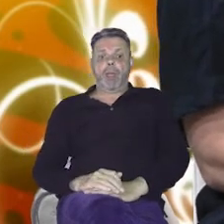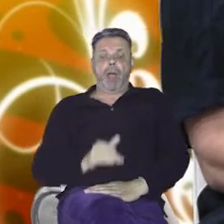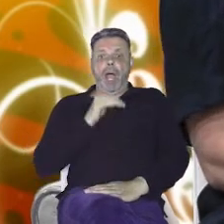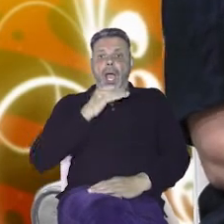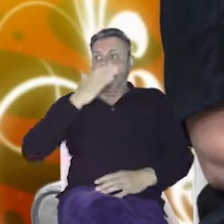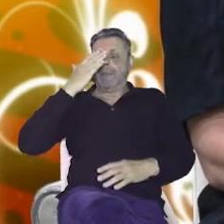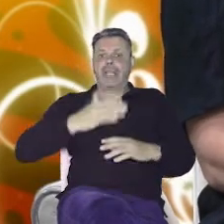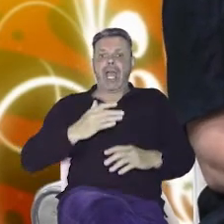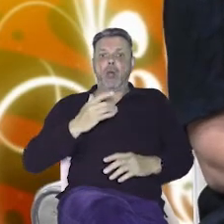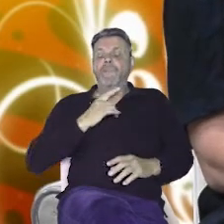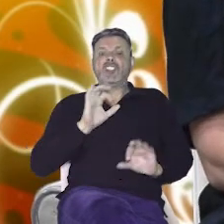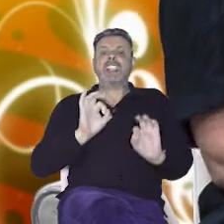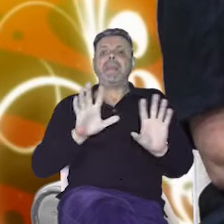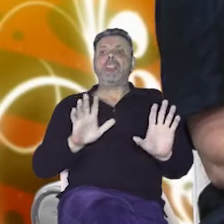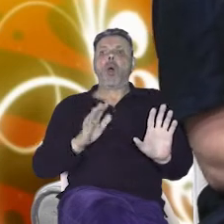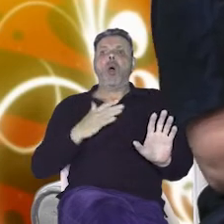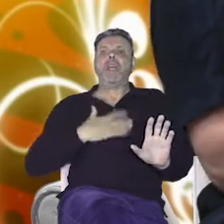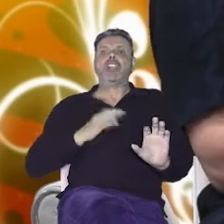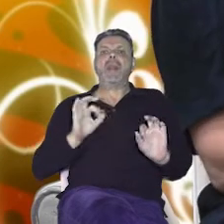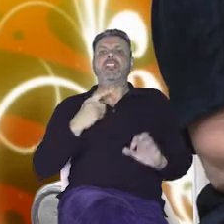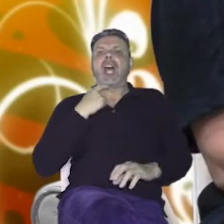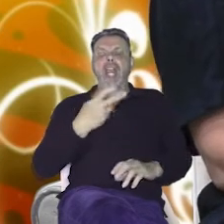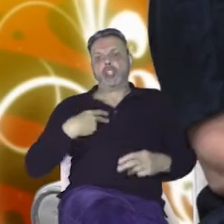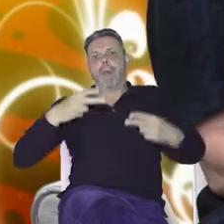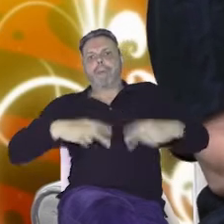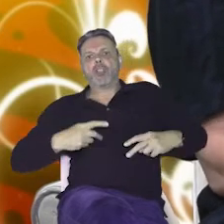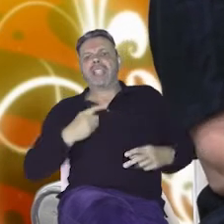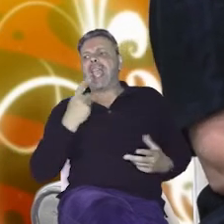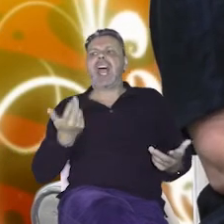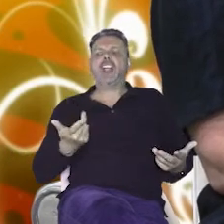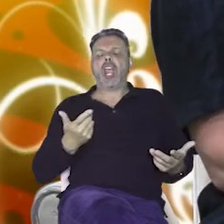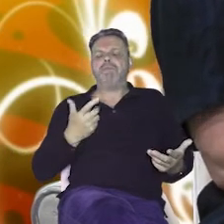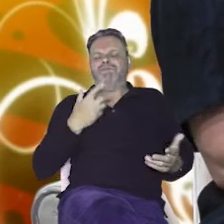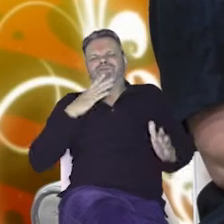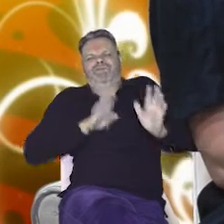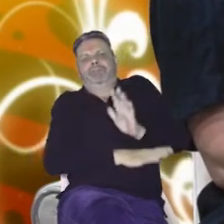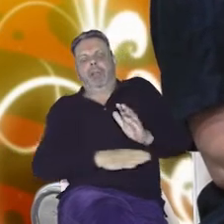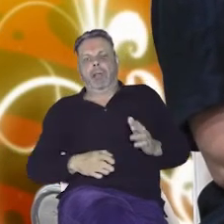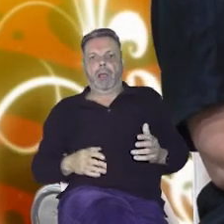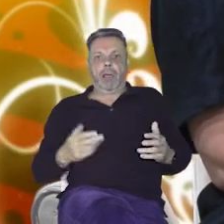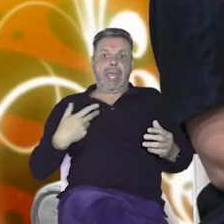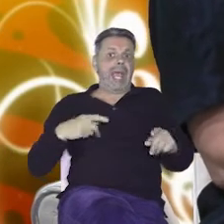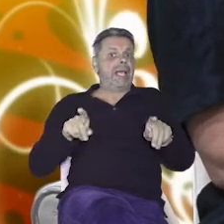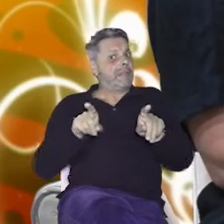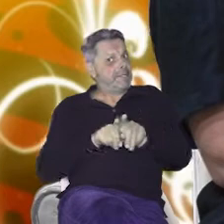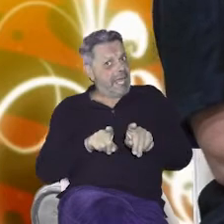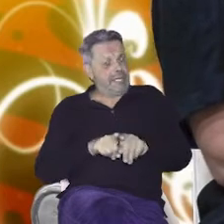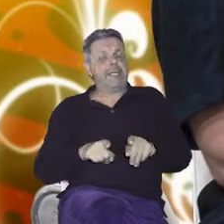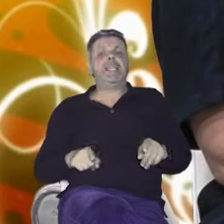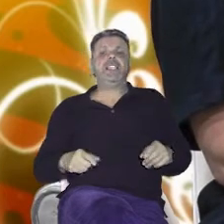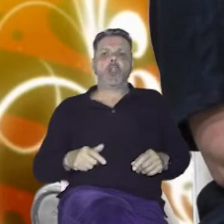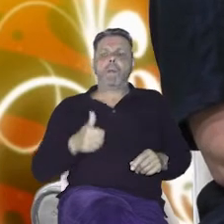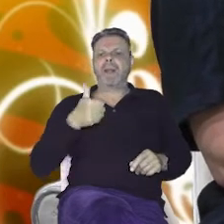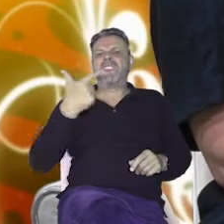onda se više nitko ne usudi ništa reći, jer se boji da će se naći u nekakvoj nemilosti. Da. Ja sam se isto prvih jedno